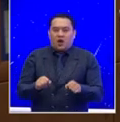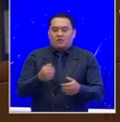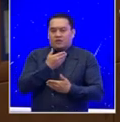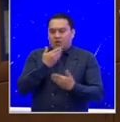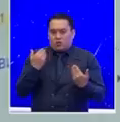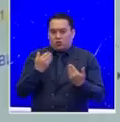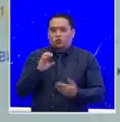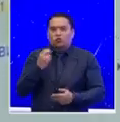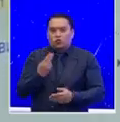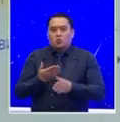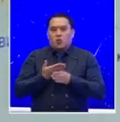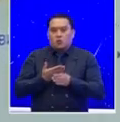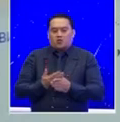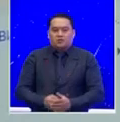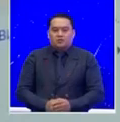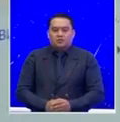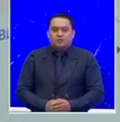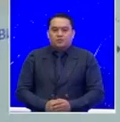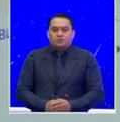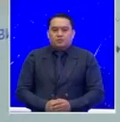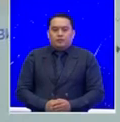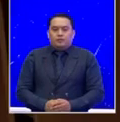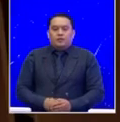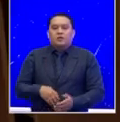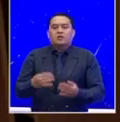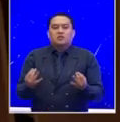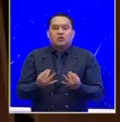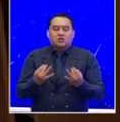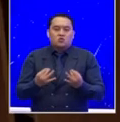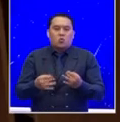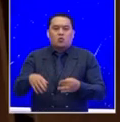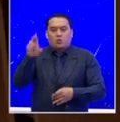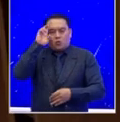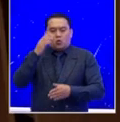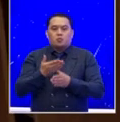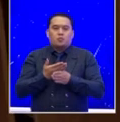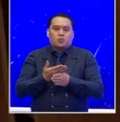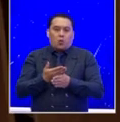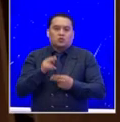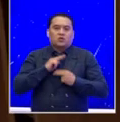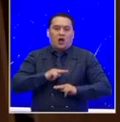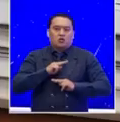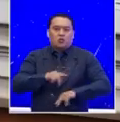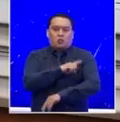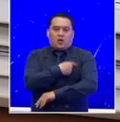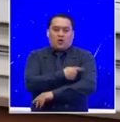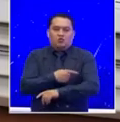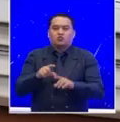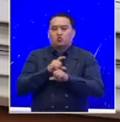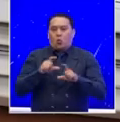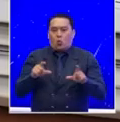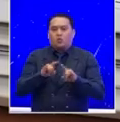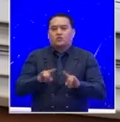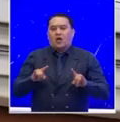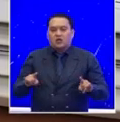социальную выплату. Со слов Гульбар Оразалиной, в основной массе заинтересованных в государственной помощи превалируют сотрудники медучреждений, школ,